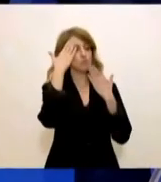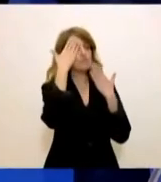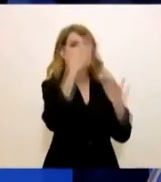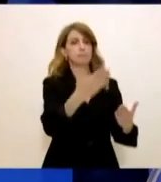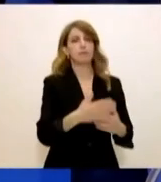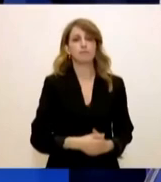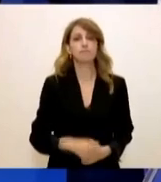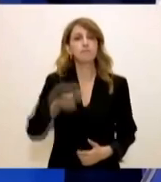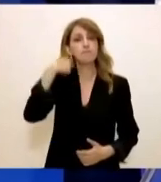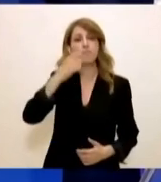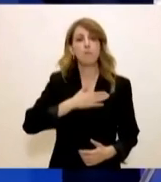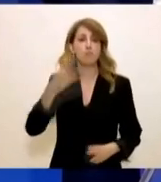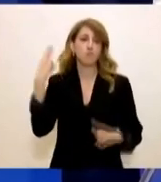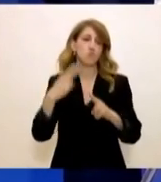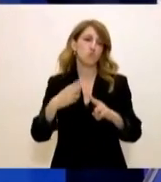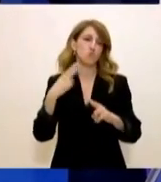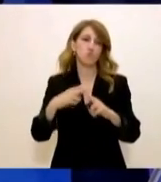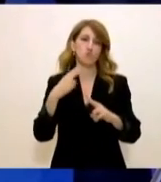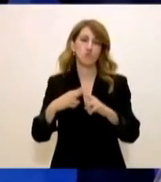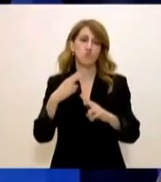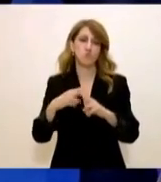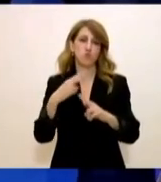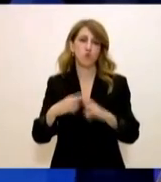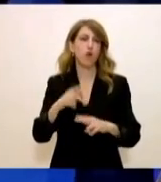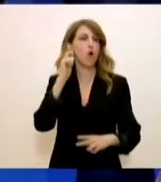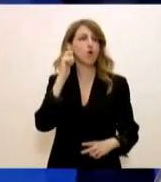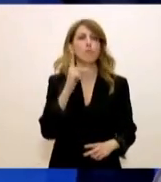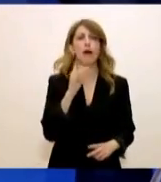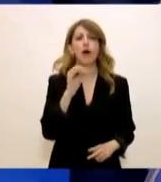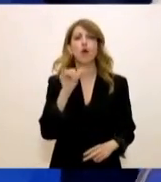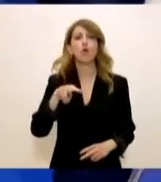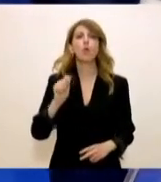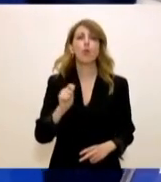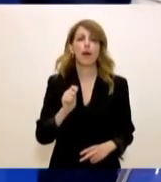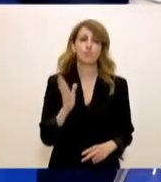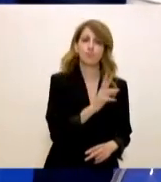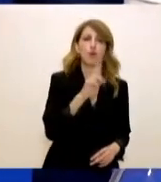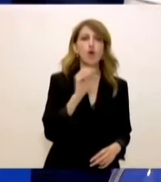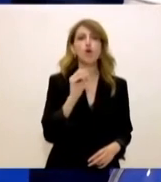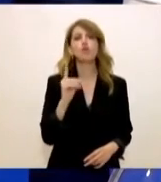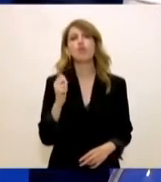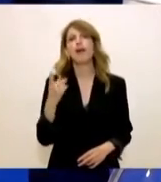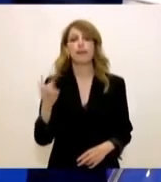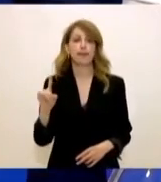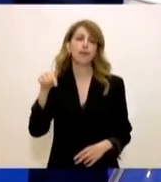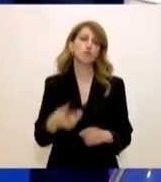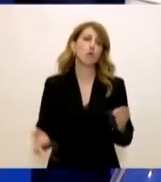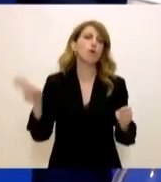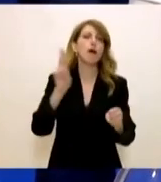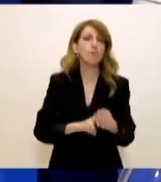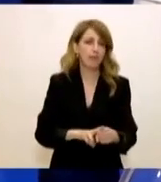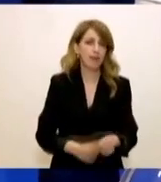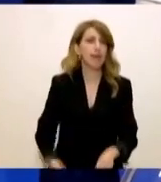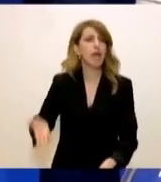ρογδάκη η οποία τότε δεν είναι πια στη ζωή η οποία τότε δεν πολιτεύτηκε